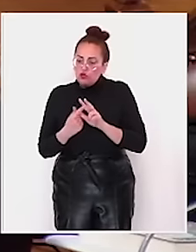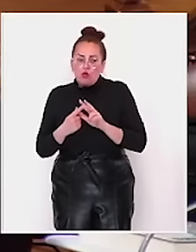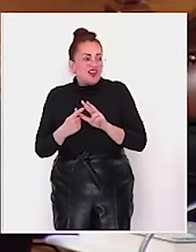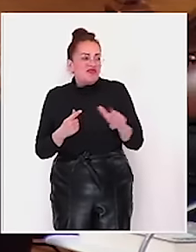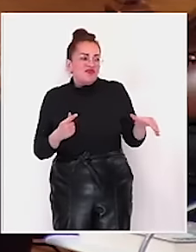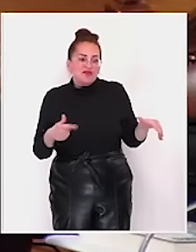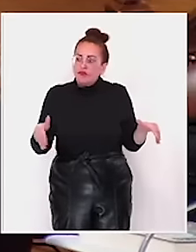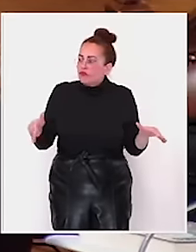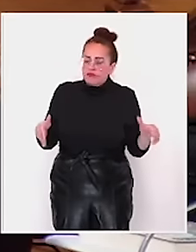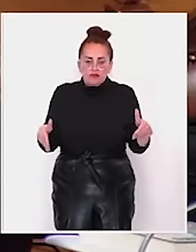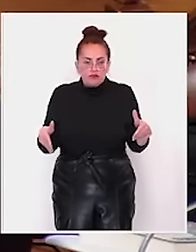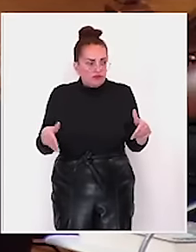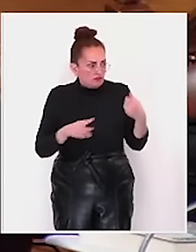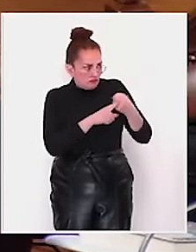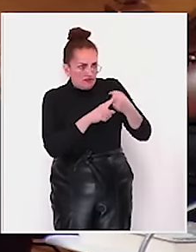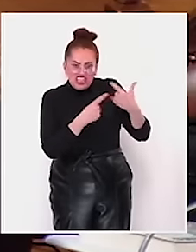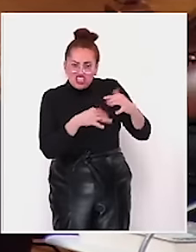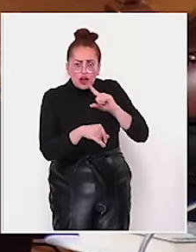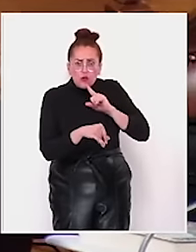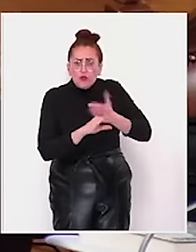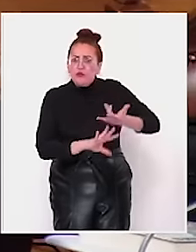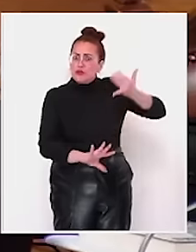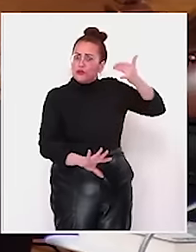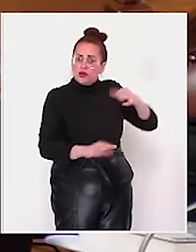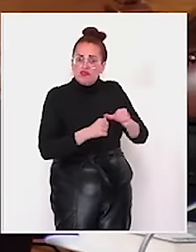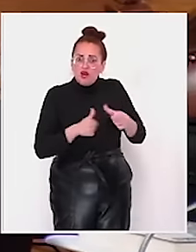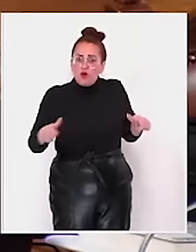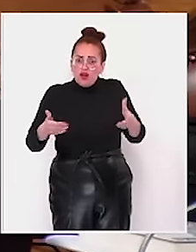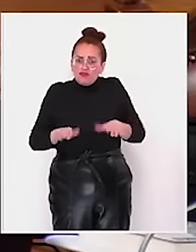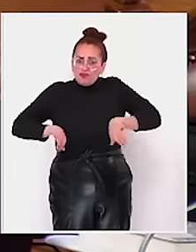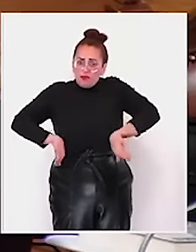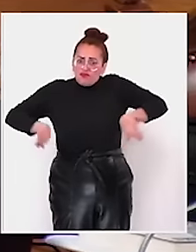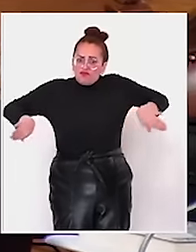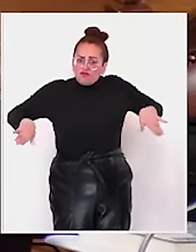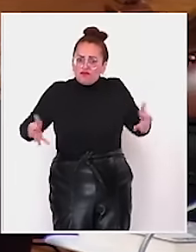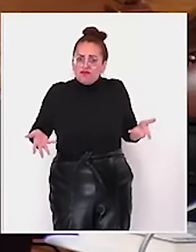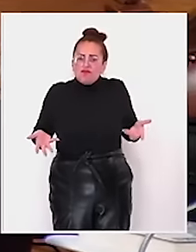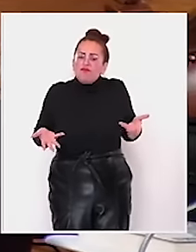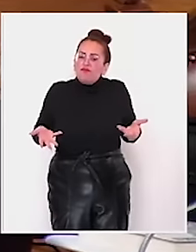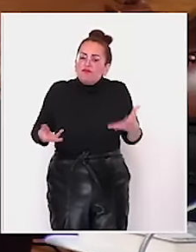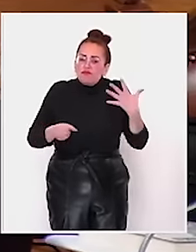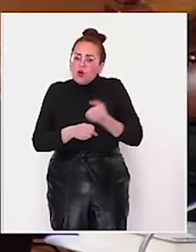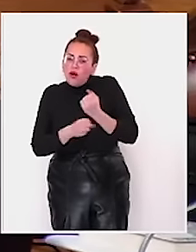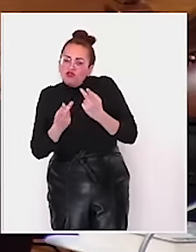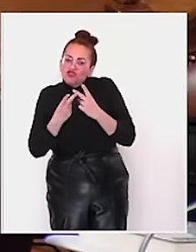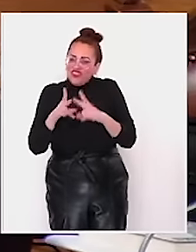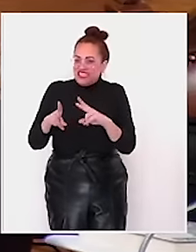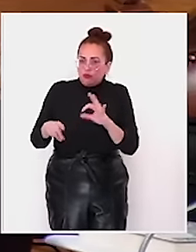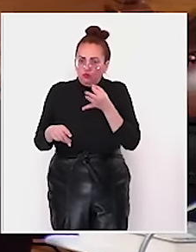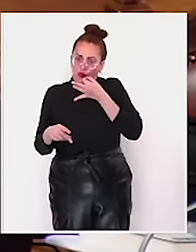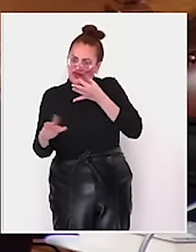avec un combat qui est déjà mené. Et ça manque, quoi, en fait, que du côté de la ville, il n'y ait pas cette volonté ou